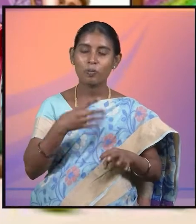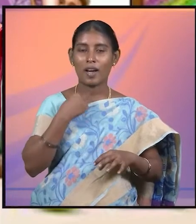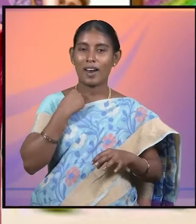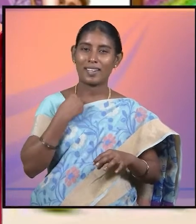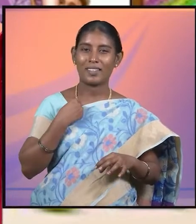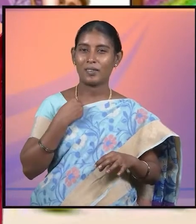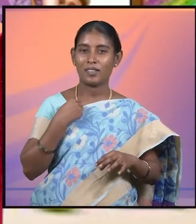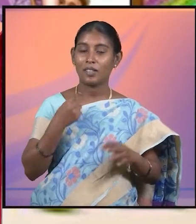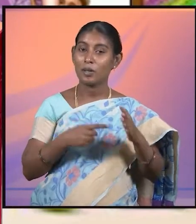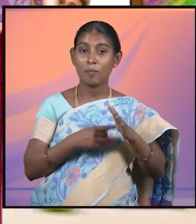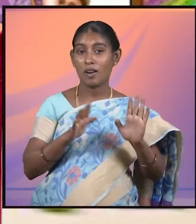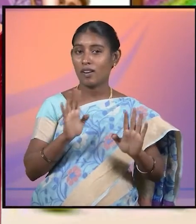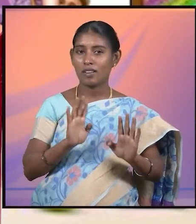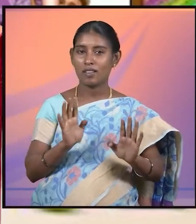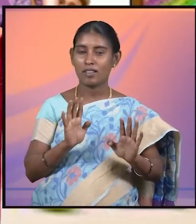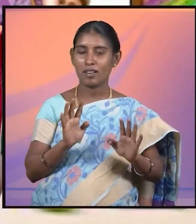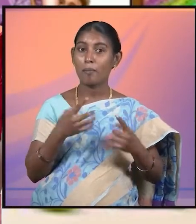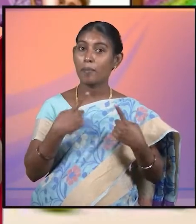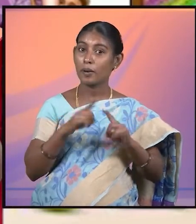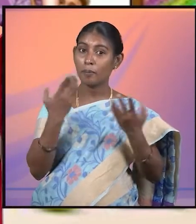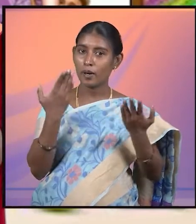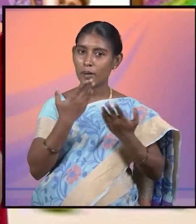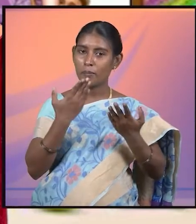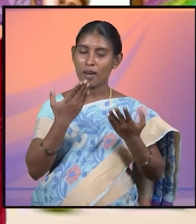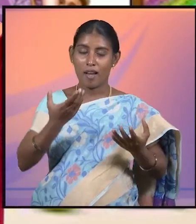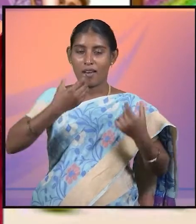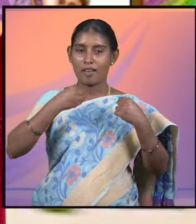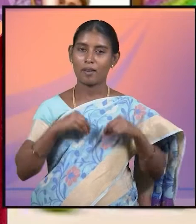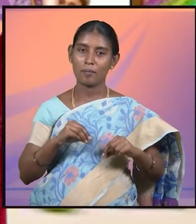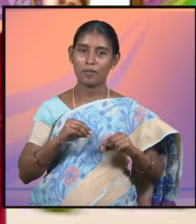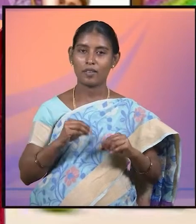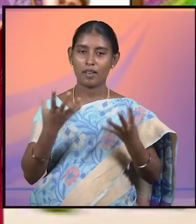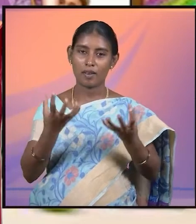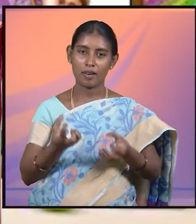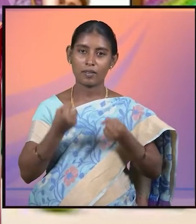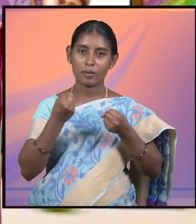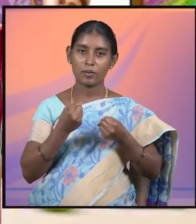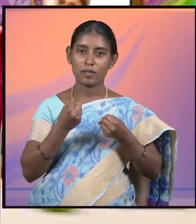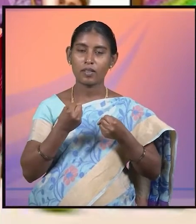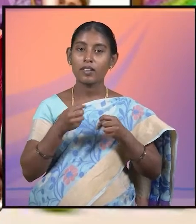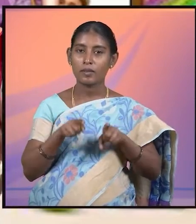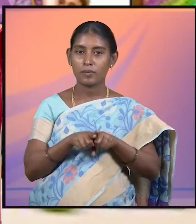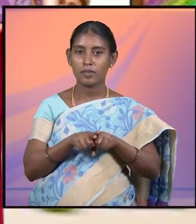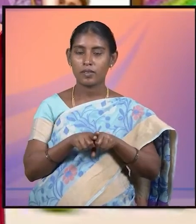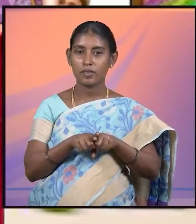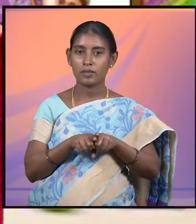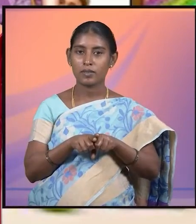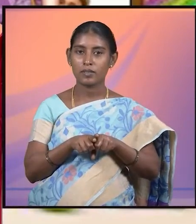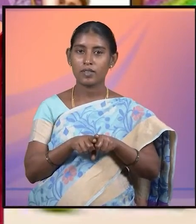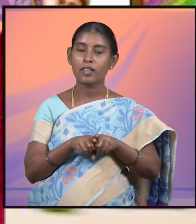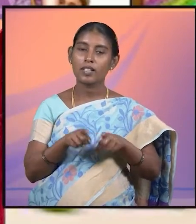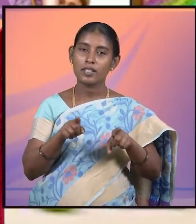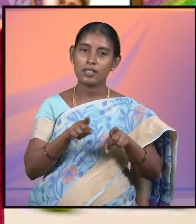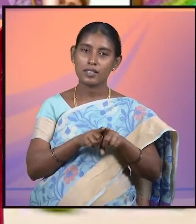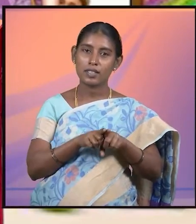என்னும் அணிகலனை ஒரு பெண் அணியும் பொழுது பேரழகு தரும். அணிகலனாம் கல்வியை பிறருக்கு அணிவிக்கும்